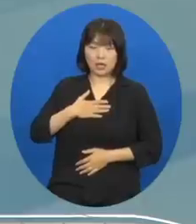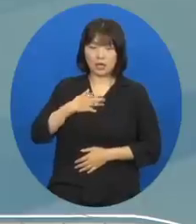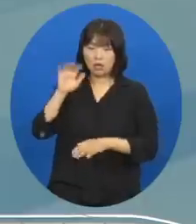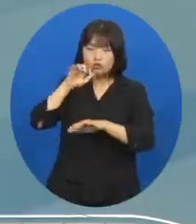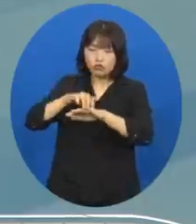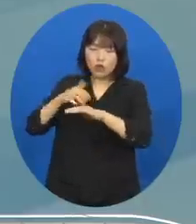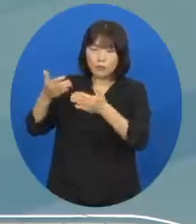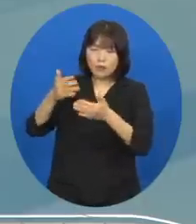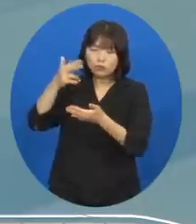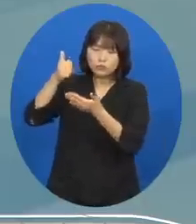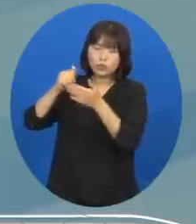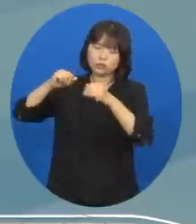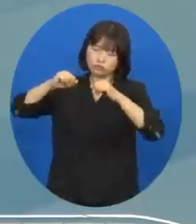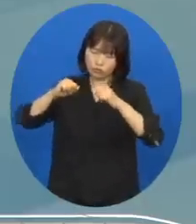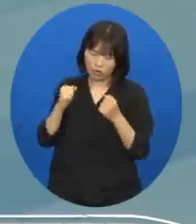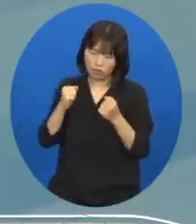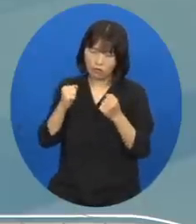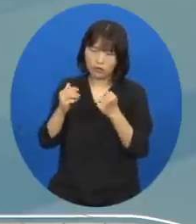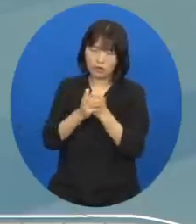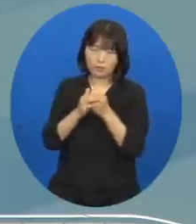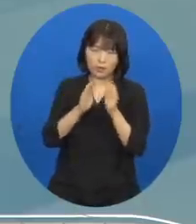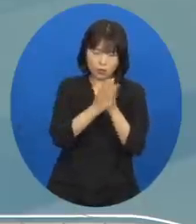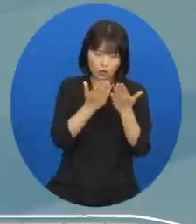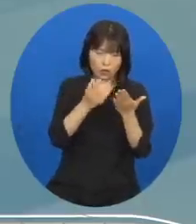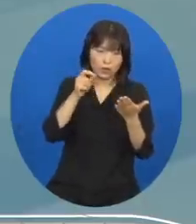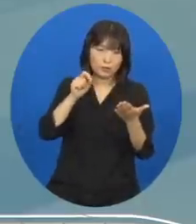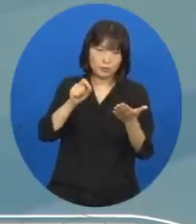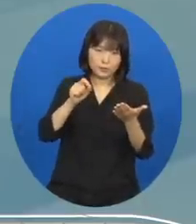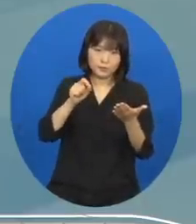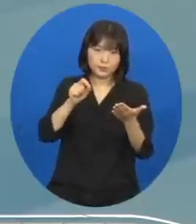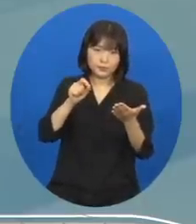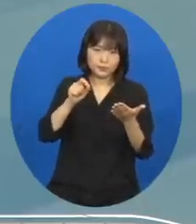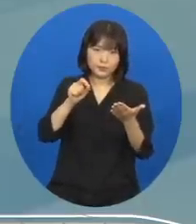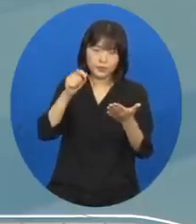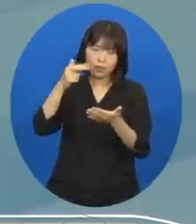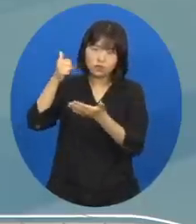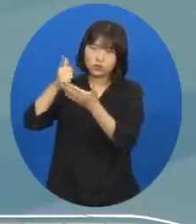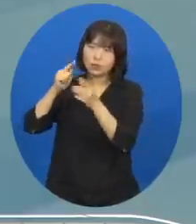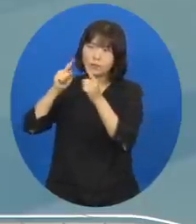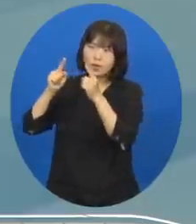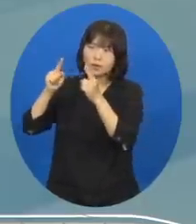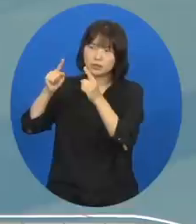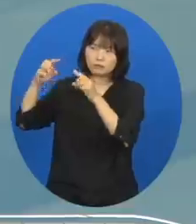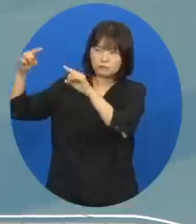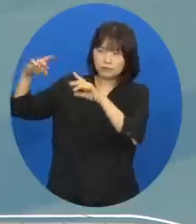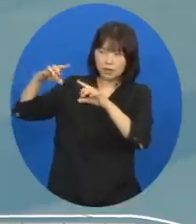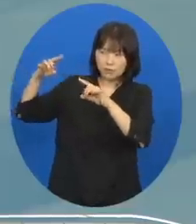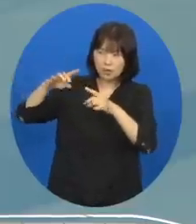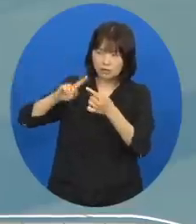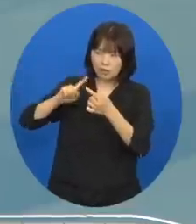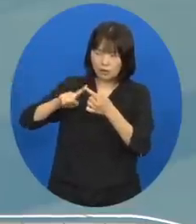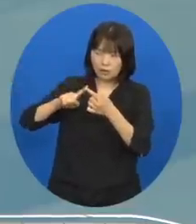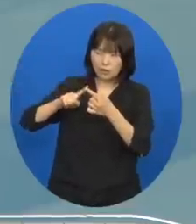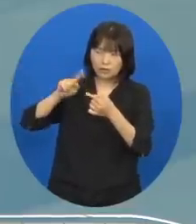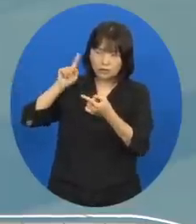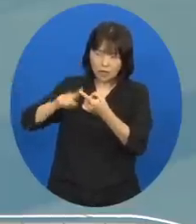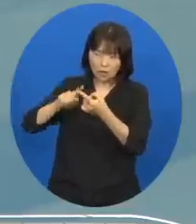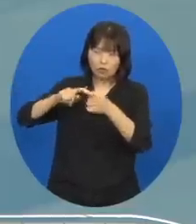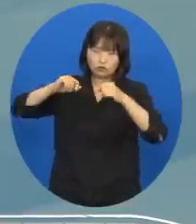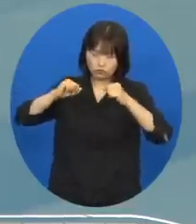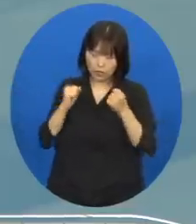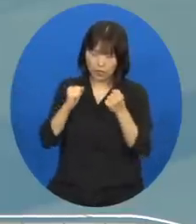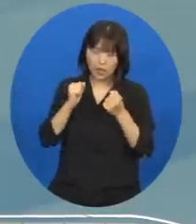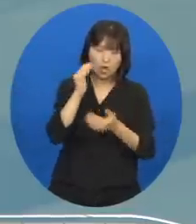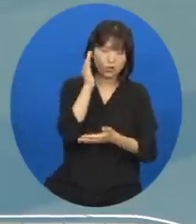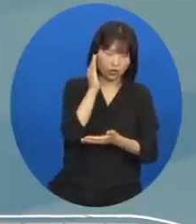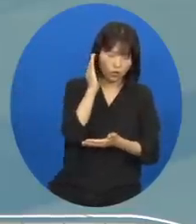거니까 노트와 펜을 들고 주님께서 마음에 말씀하시면 그대로 순종해야 되겠다. 설교를 해도